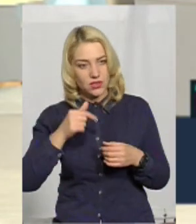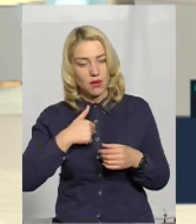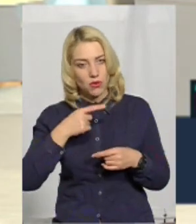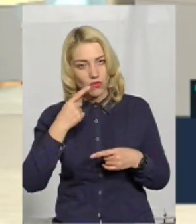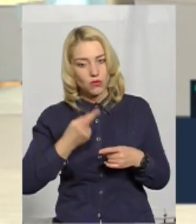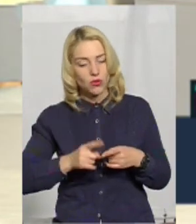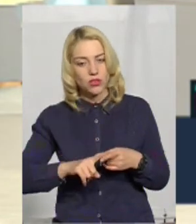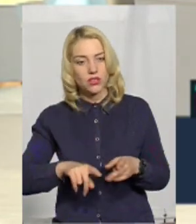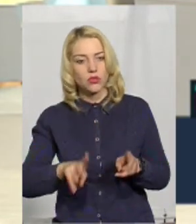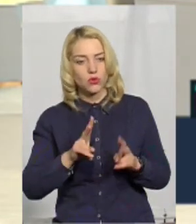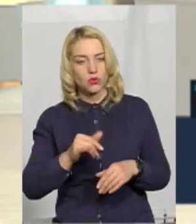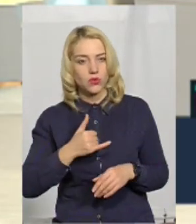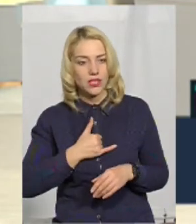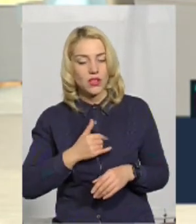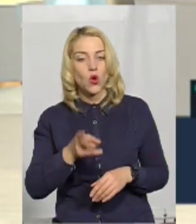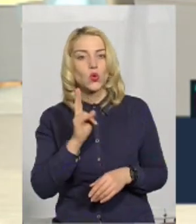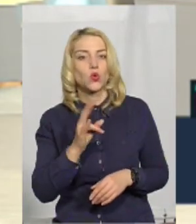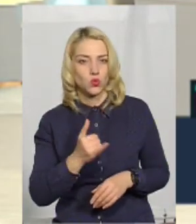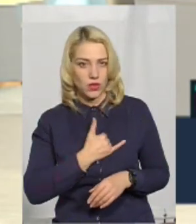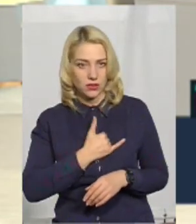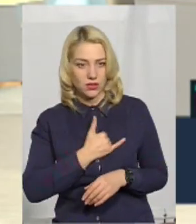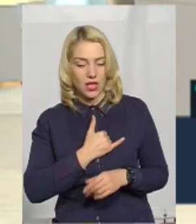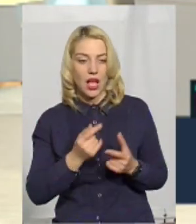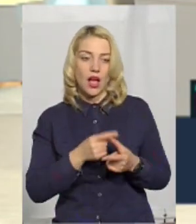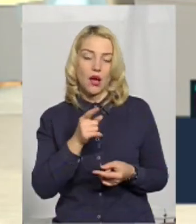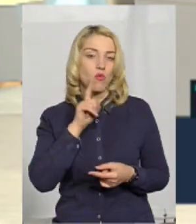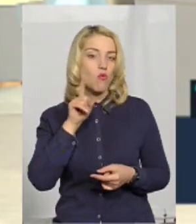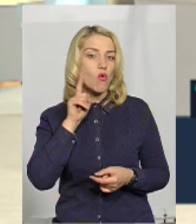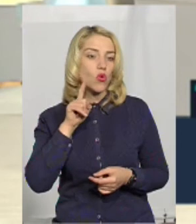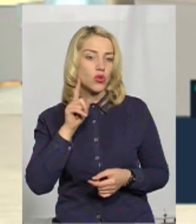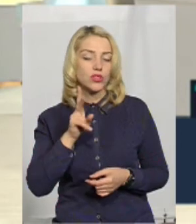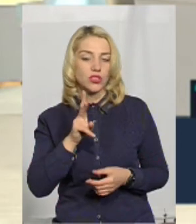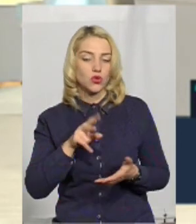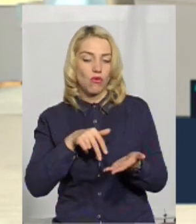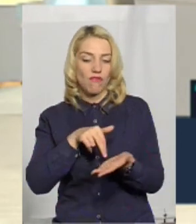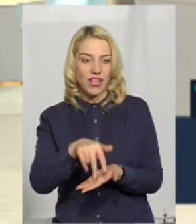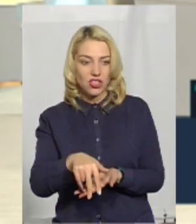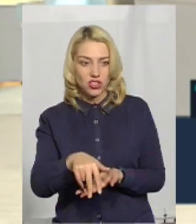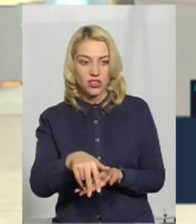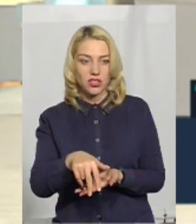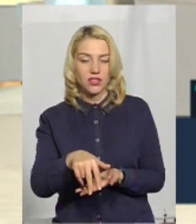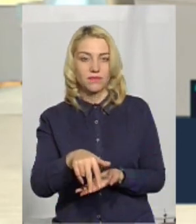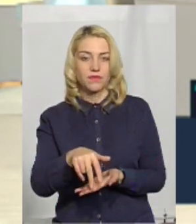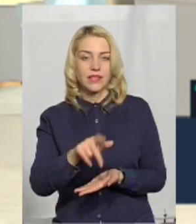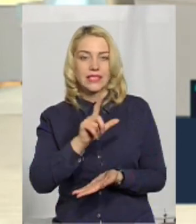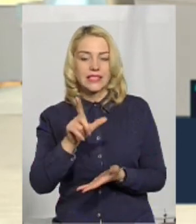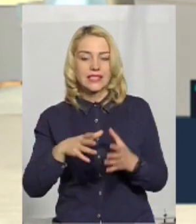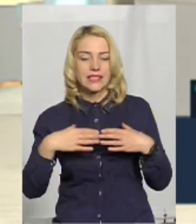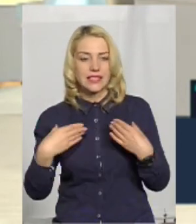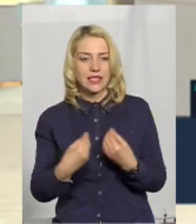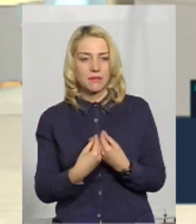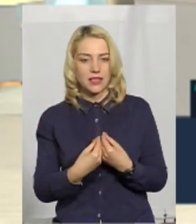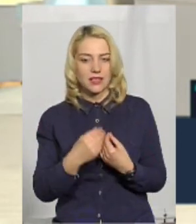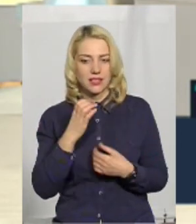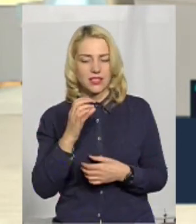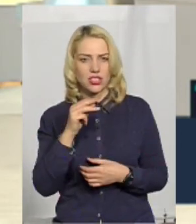ще про те, хто в нас, саме хто у нас. Або молоді, які вийшли з сімей СЖО,